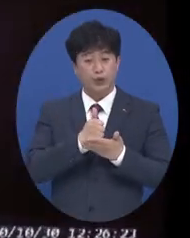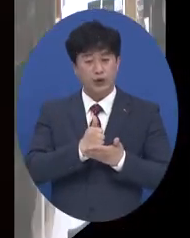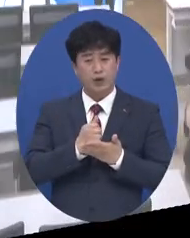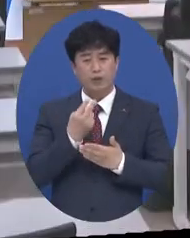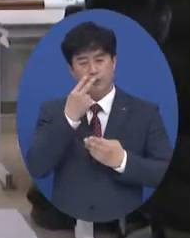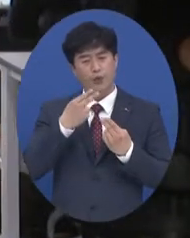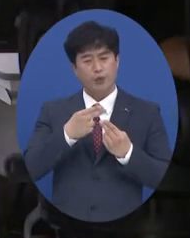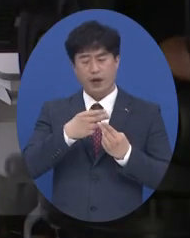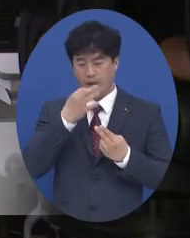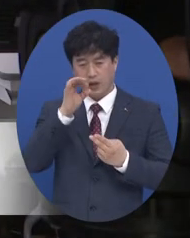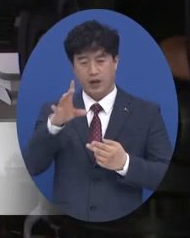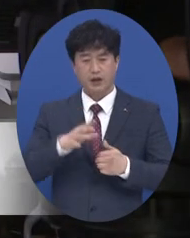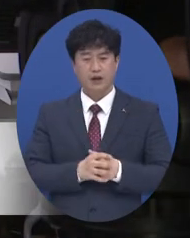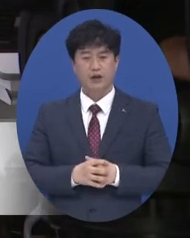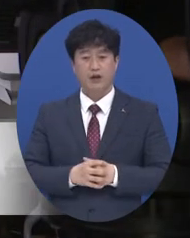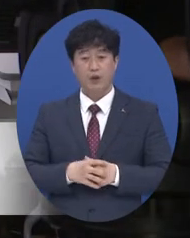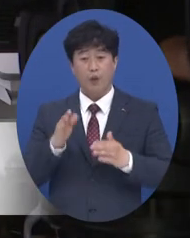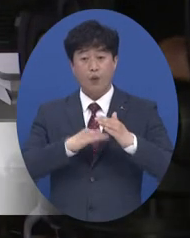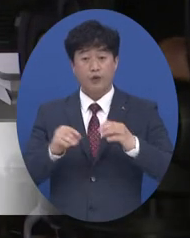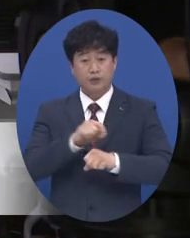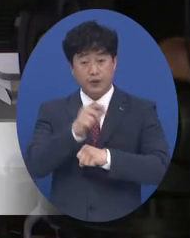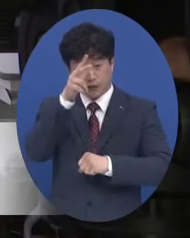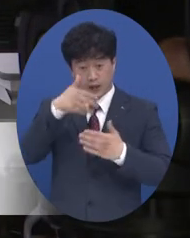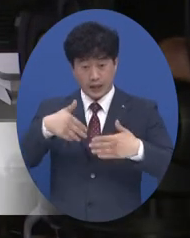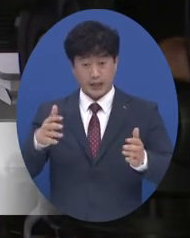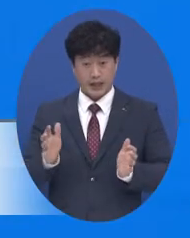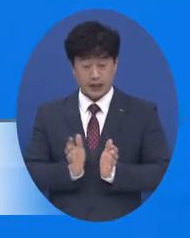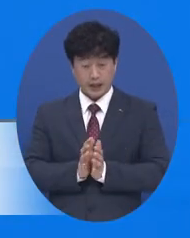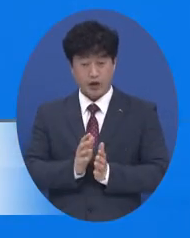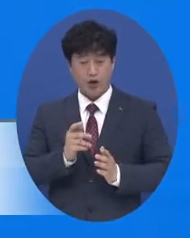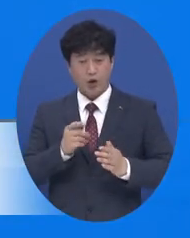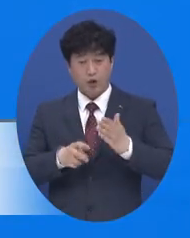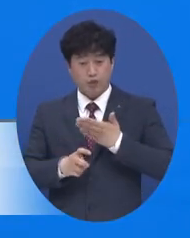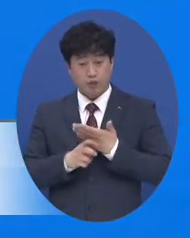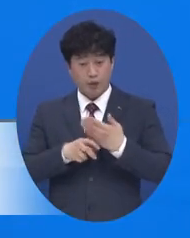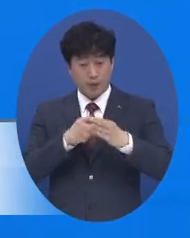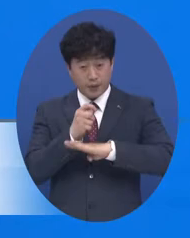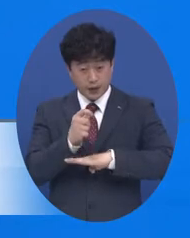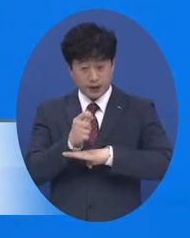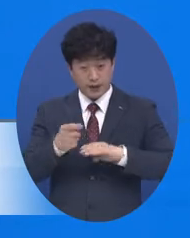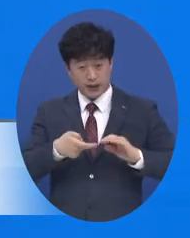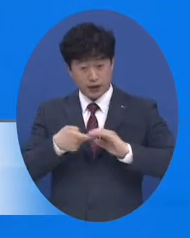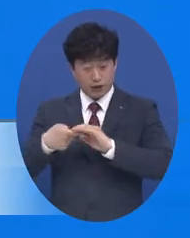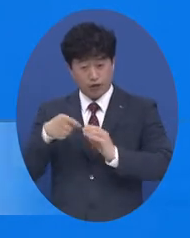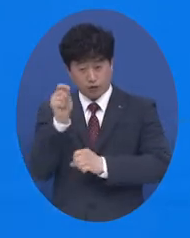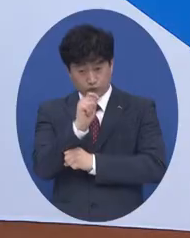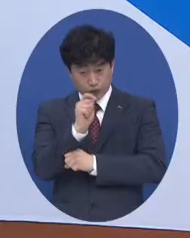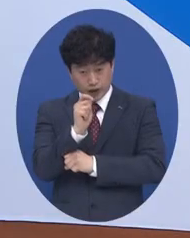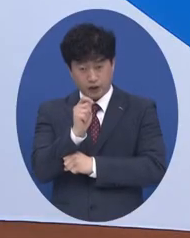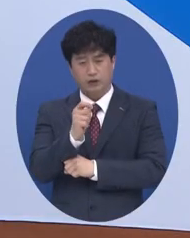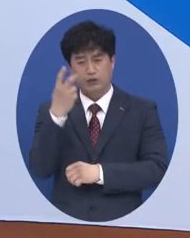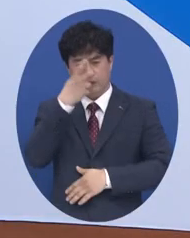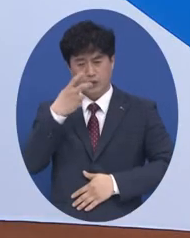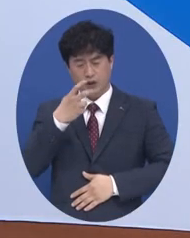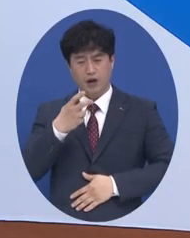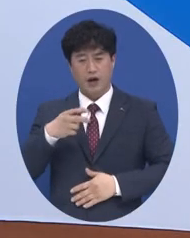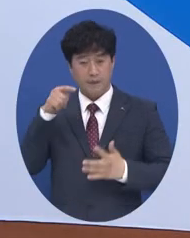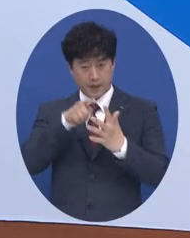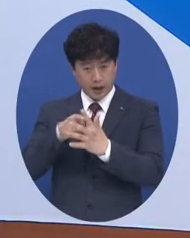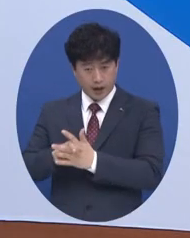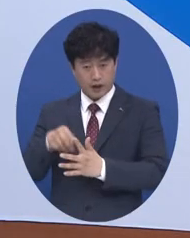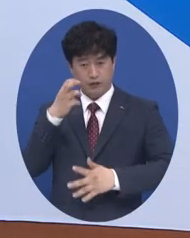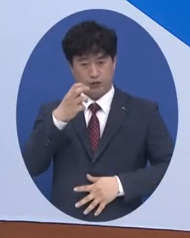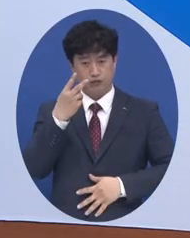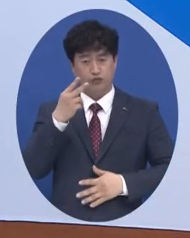.경기도특별사법 경찰은이러한불법택시 및렌터카영업